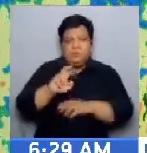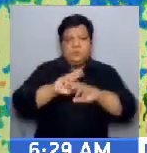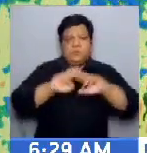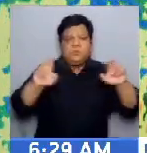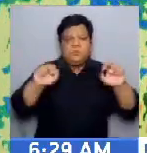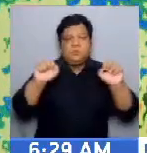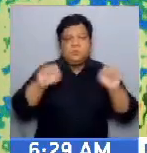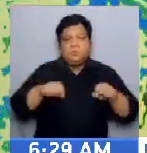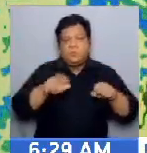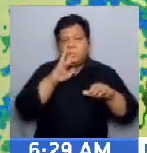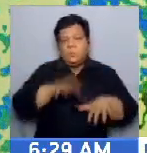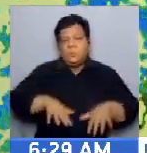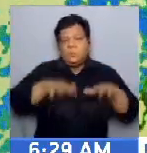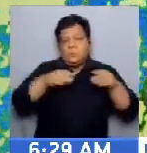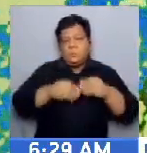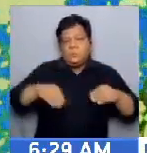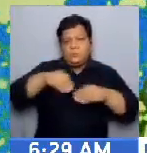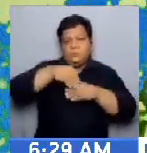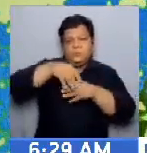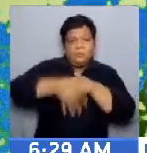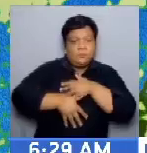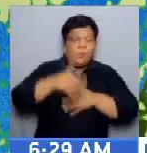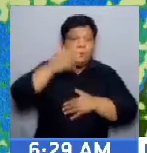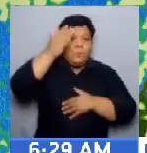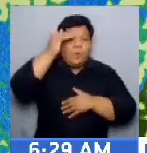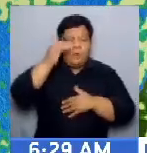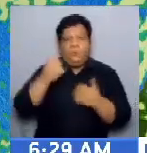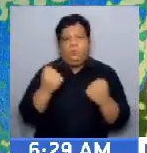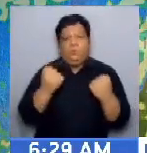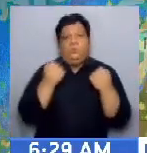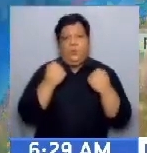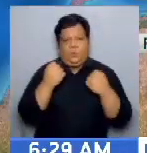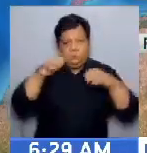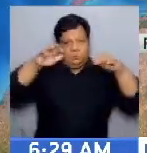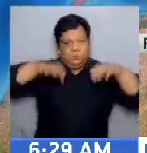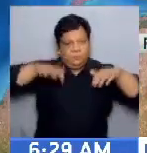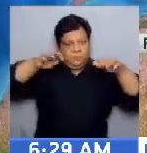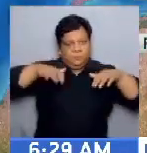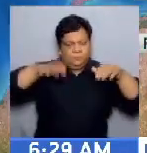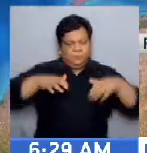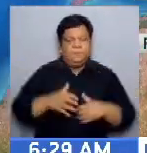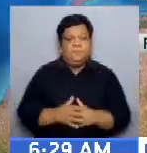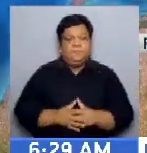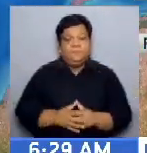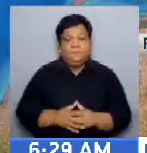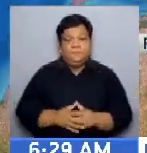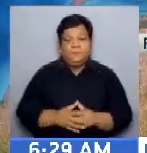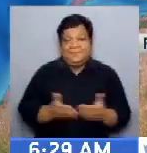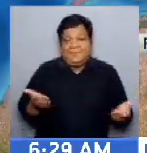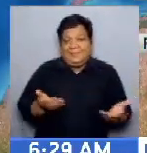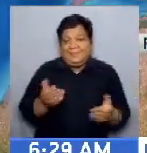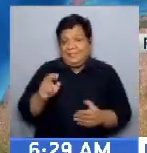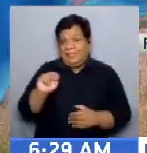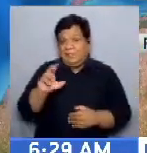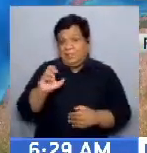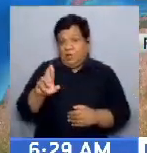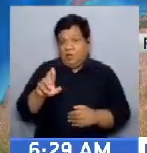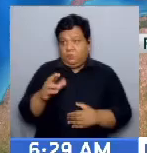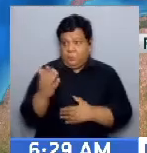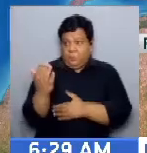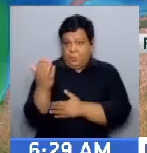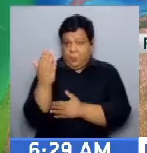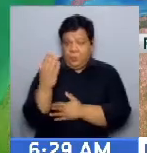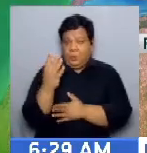landslide dulot ng mga matitinding pag-ulan nitong mga intense thunderstorm. Sa mga taga Metro Manila, sa umaga, wala po tayong ulan,